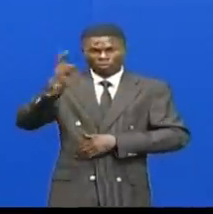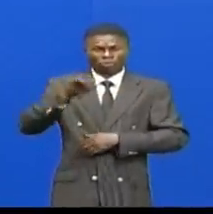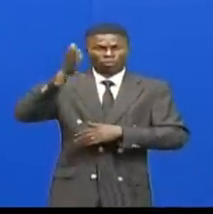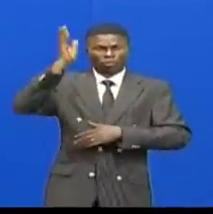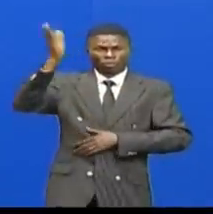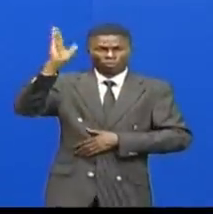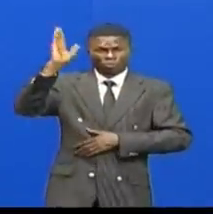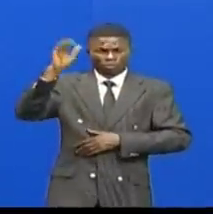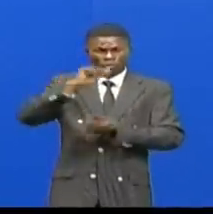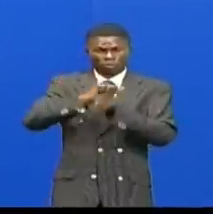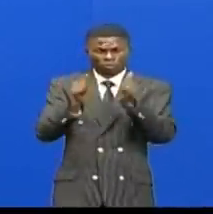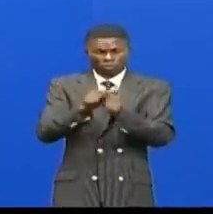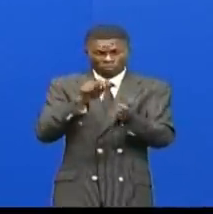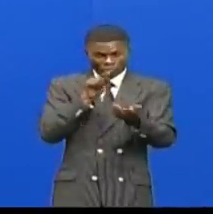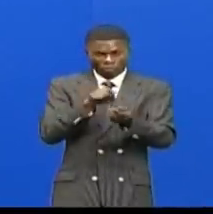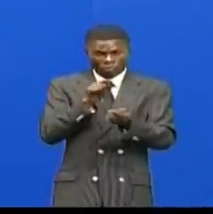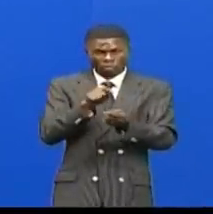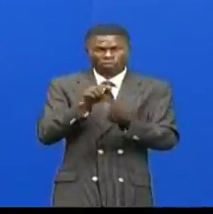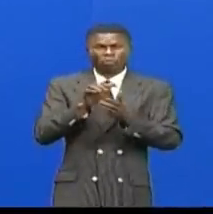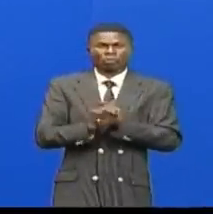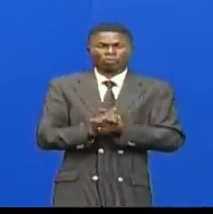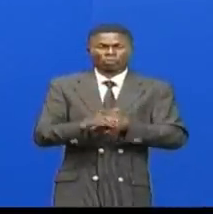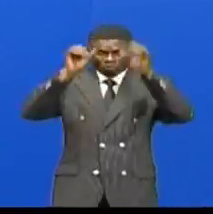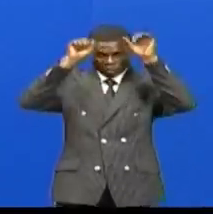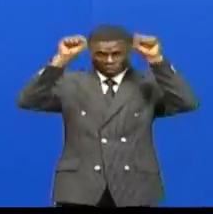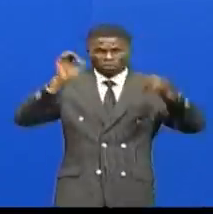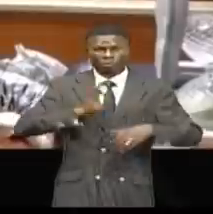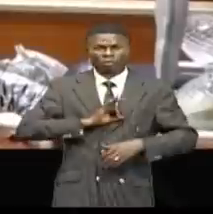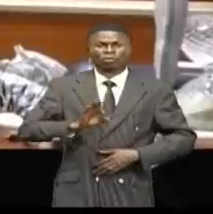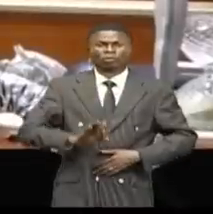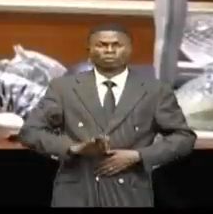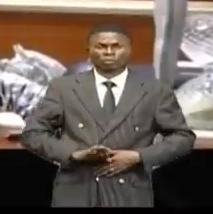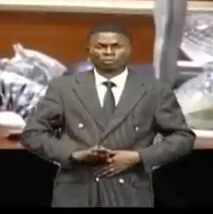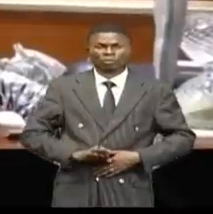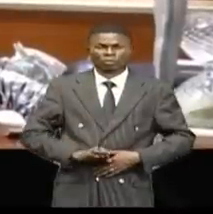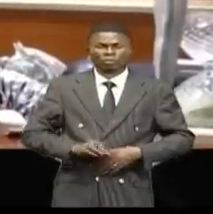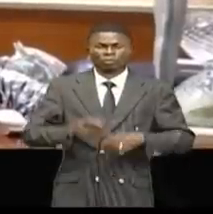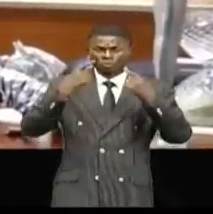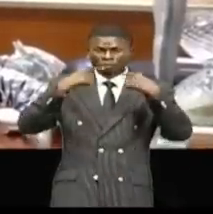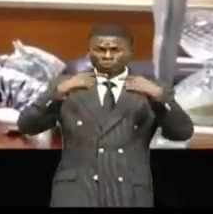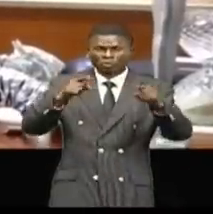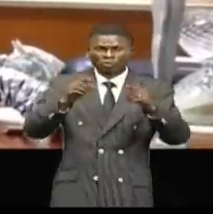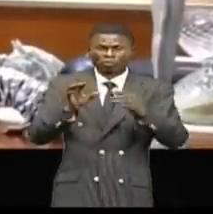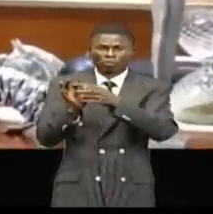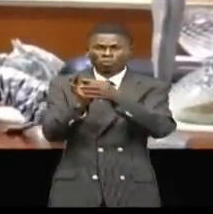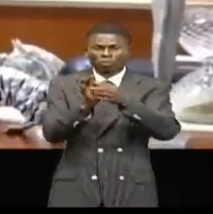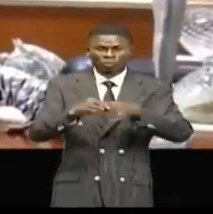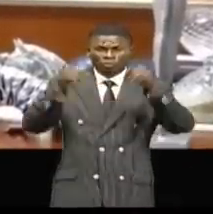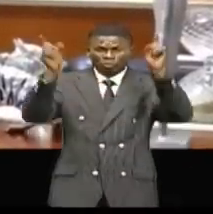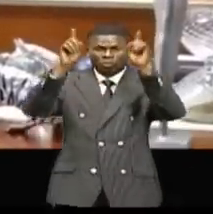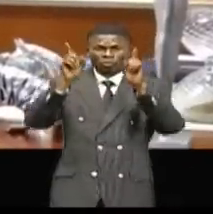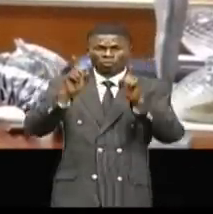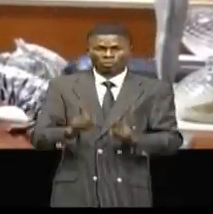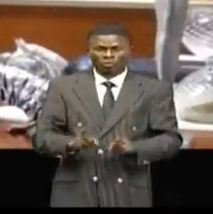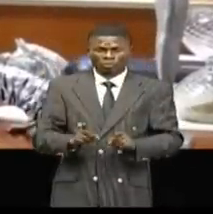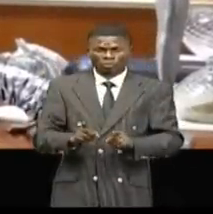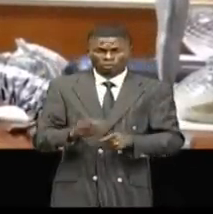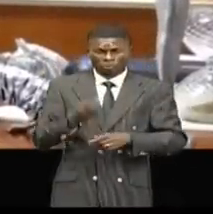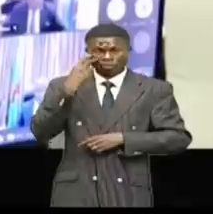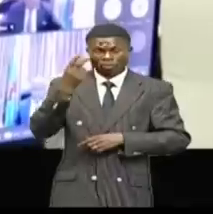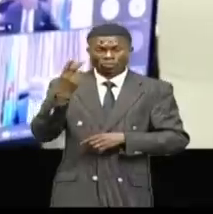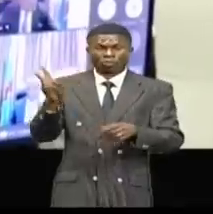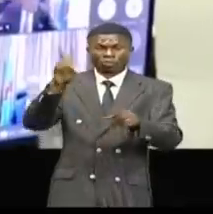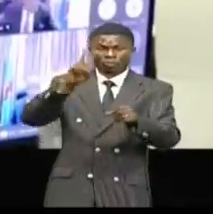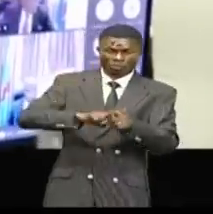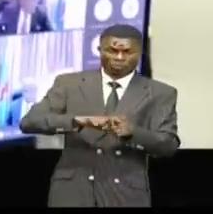conférence sur la masculinité positive, le président de la République a rappelé que l'Union africaine considère la violence